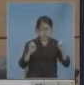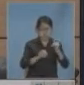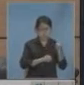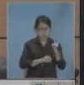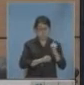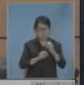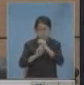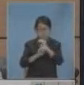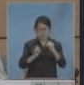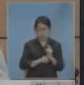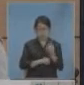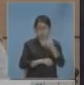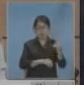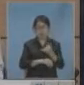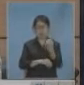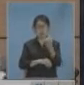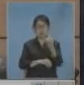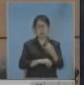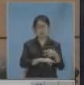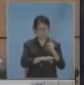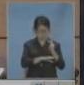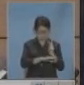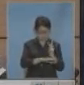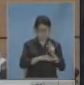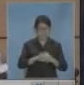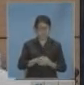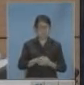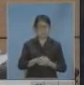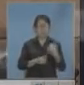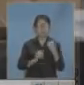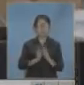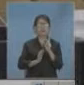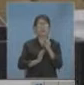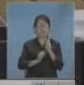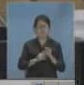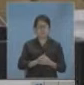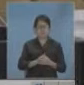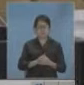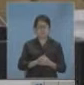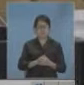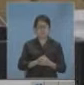ของสมาชิกสภาผู้แทนราษฎรท่านประธานครับ สองท่านครับ